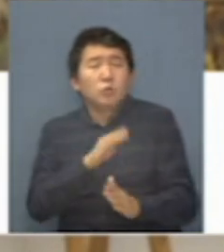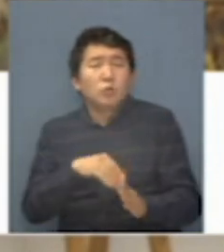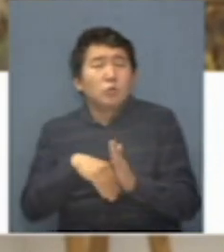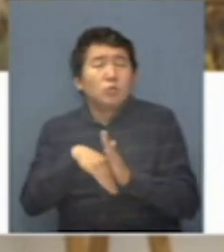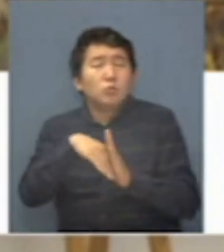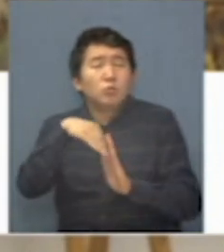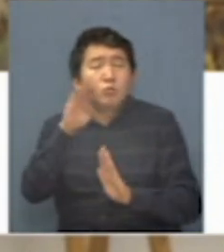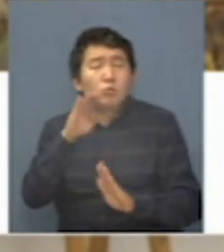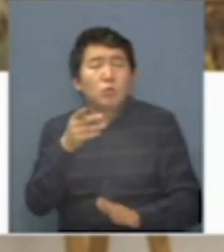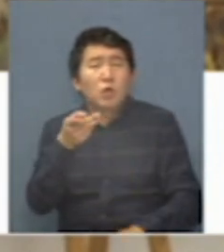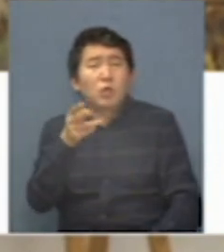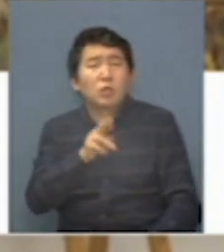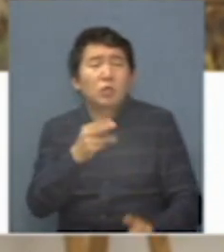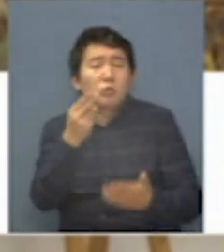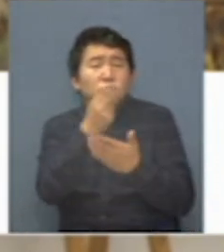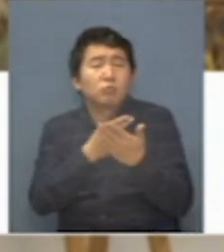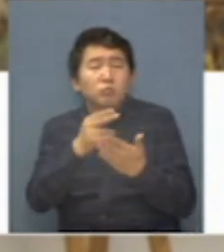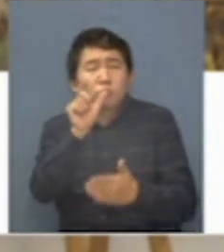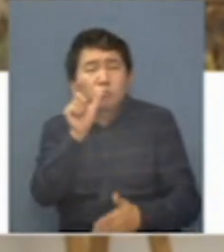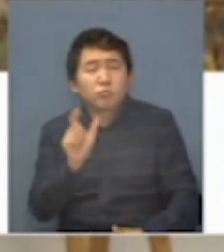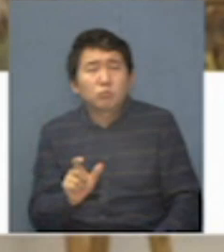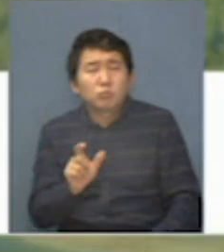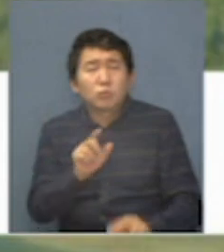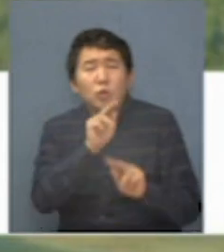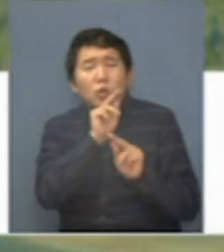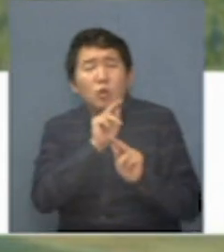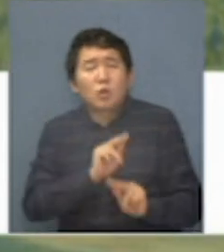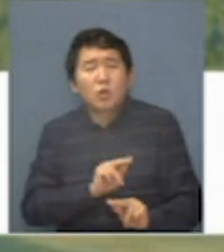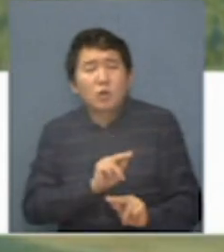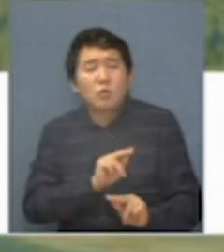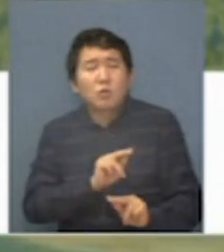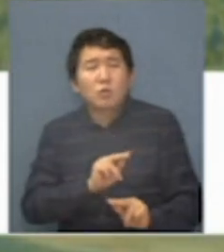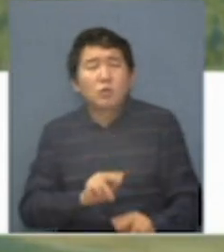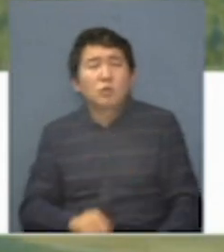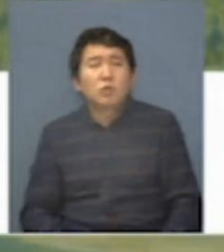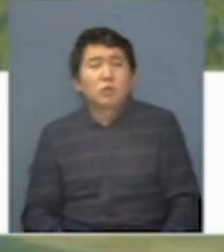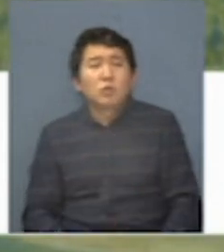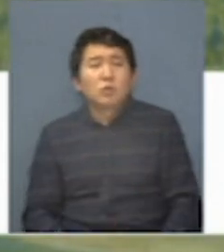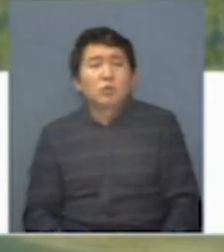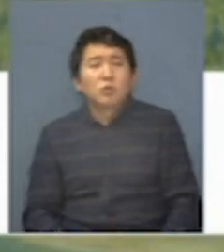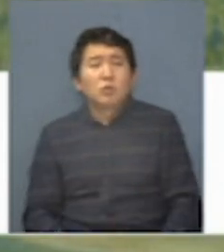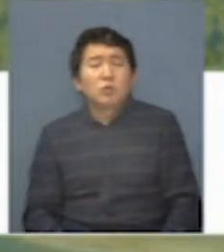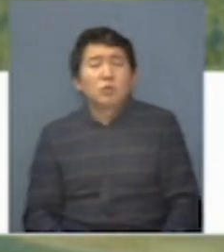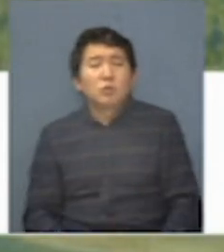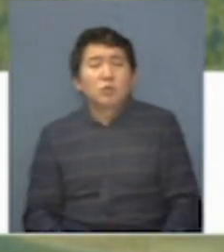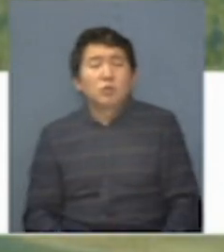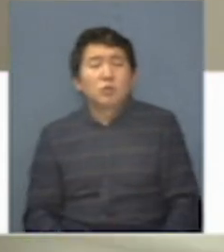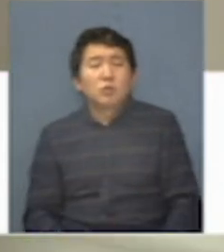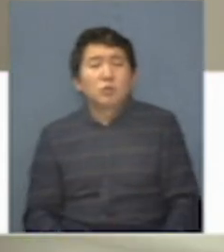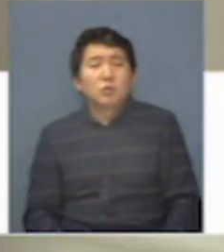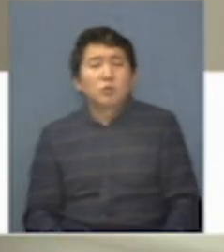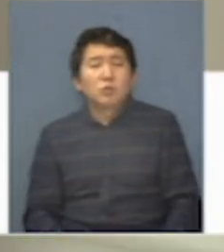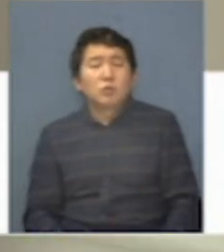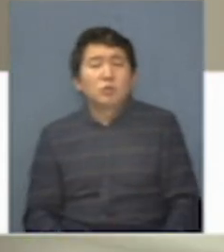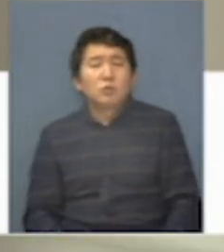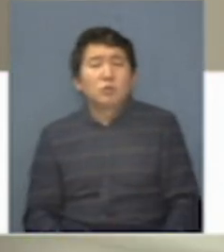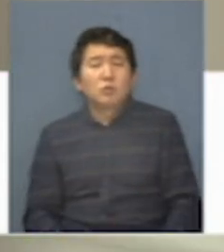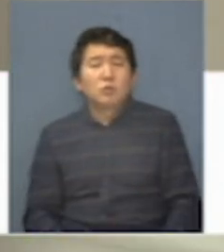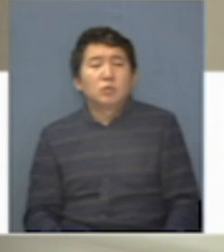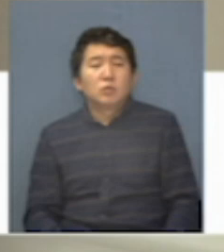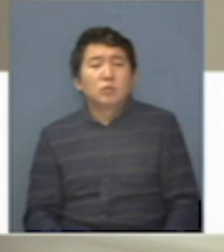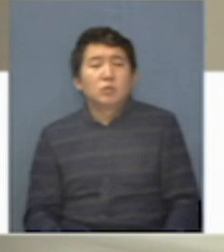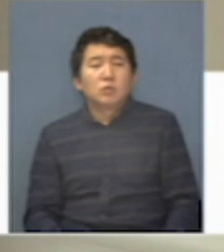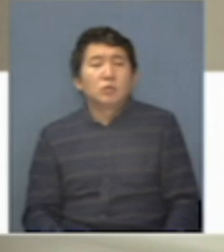мнению, для художника это работа с натурой. Тема «Шуахты Шыгыс», поэтому